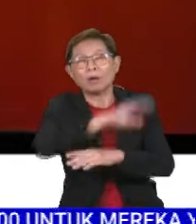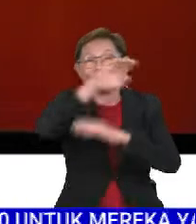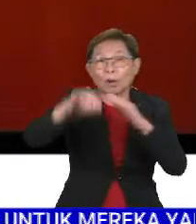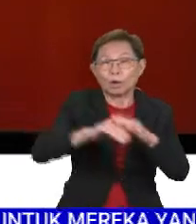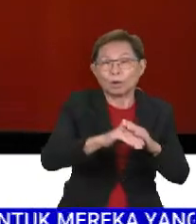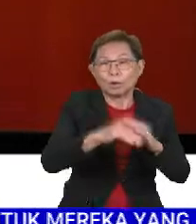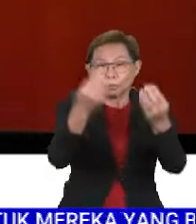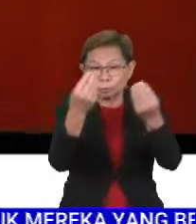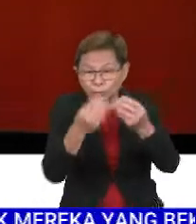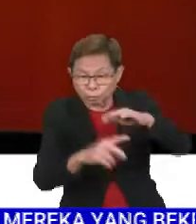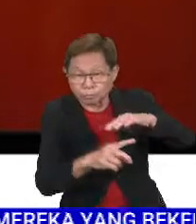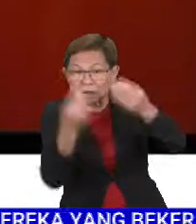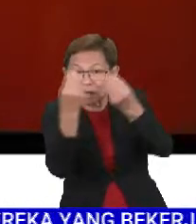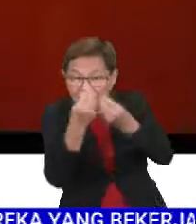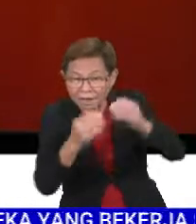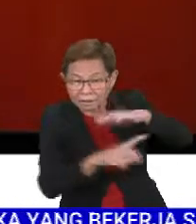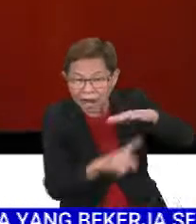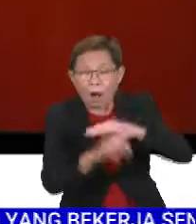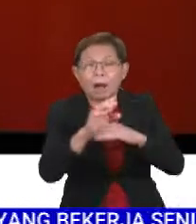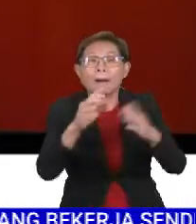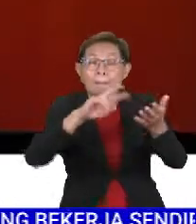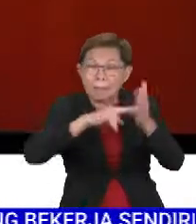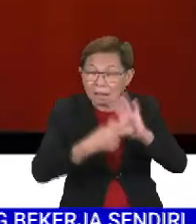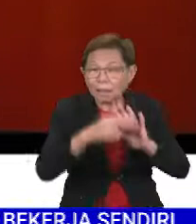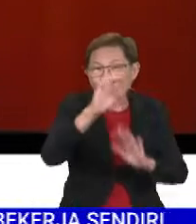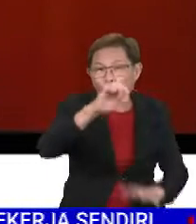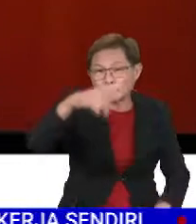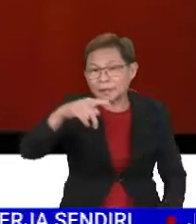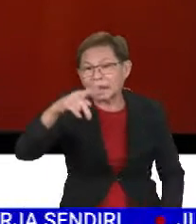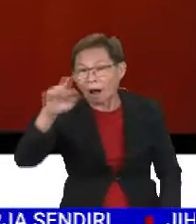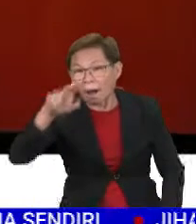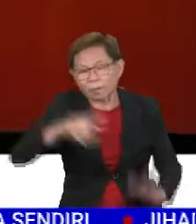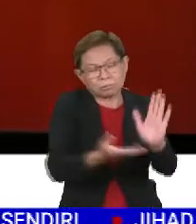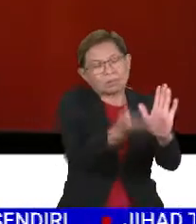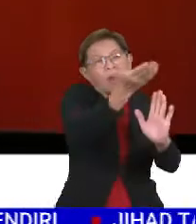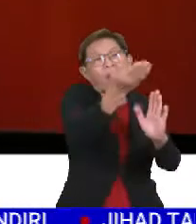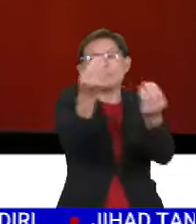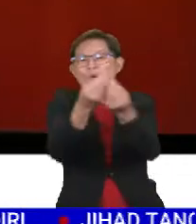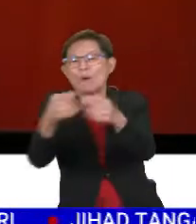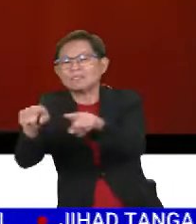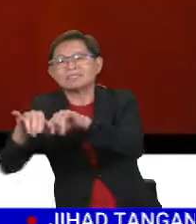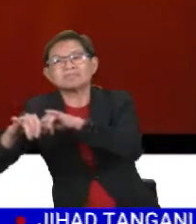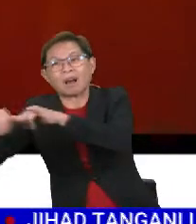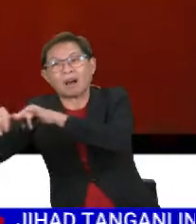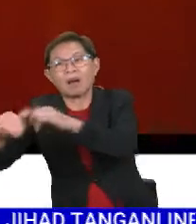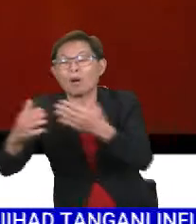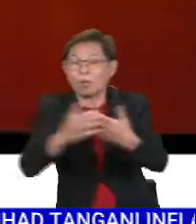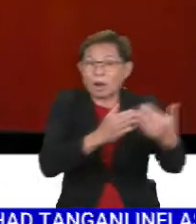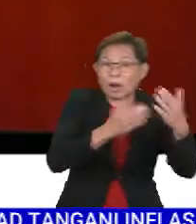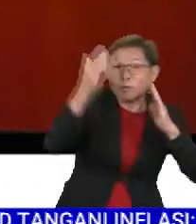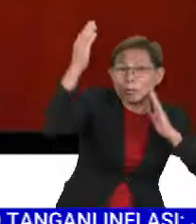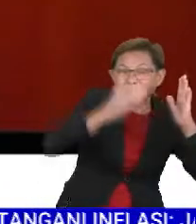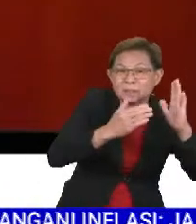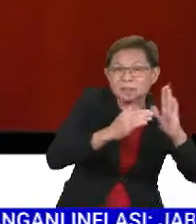maka kadar dasar semalaman atau OPR perlu dinaikkan pada kadar yang sama meskipun Malaysia berada pada tahap pemulihan